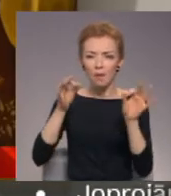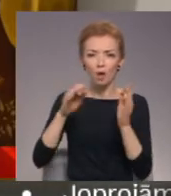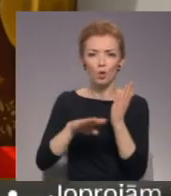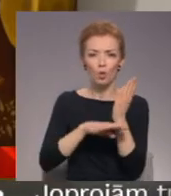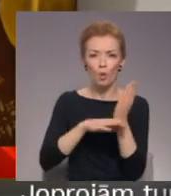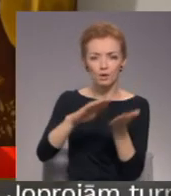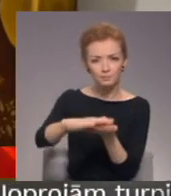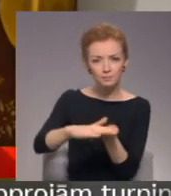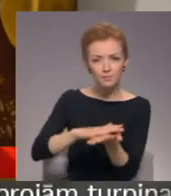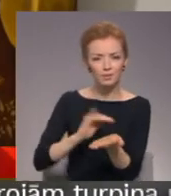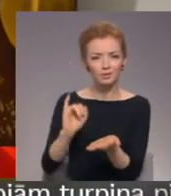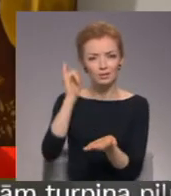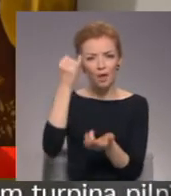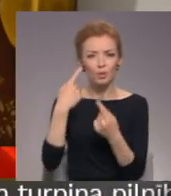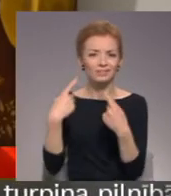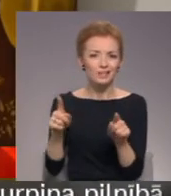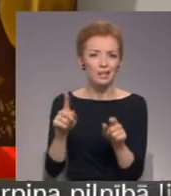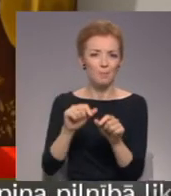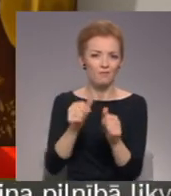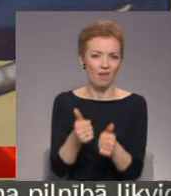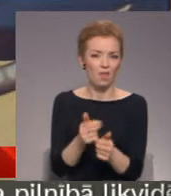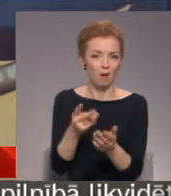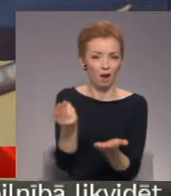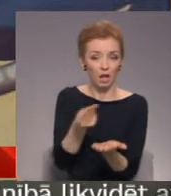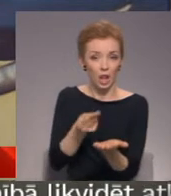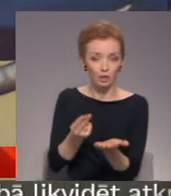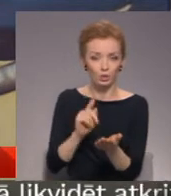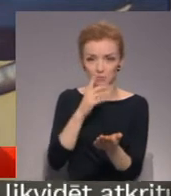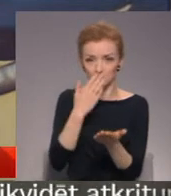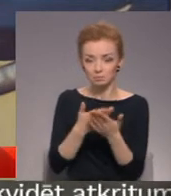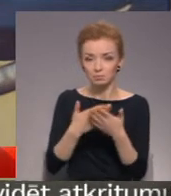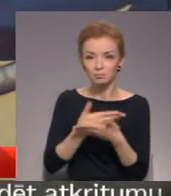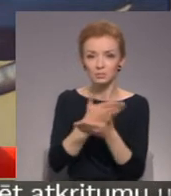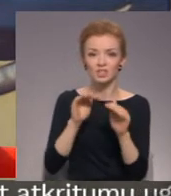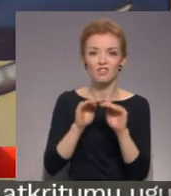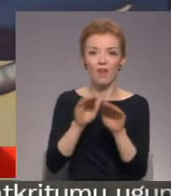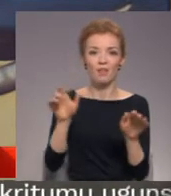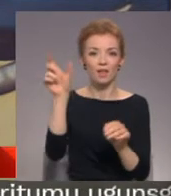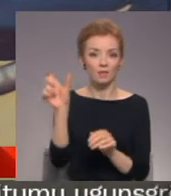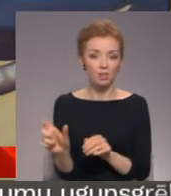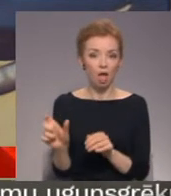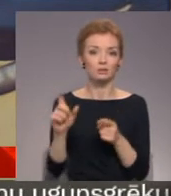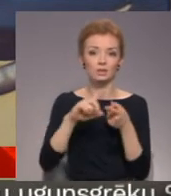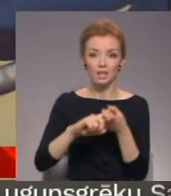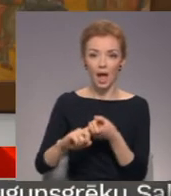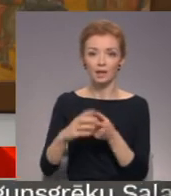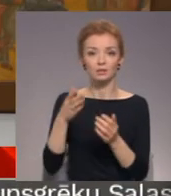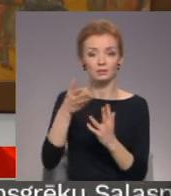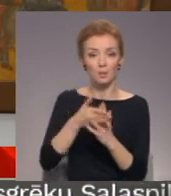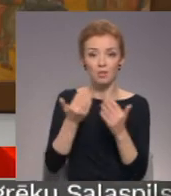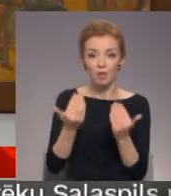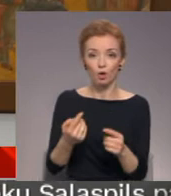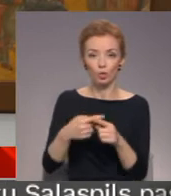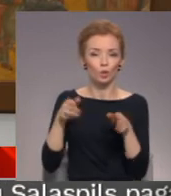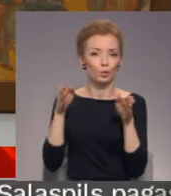olas temperu, zeltu un citām ikonu gleznošanas tehnoloģijām atveidoti svēto tēlu, kas ir kā saiknes starp tagadni un mūžību.